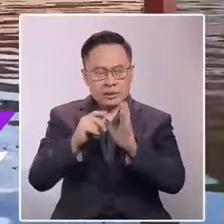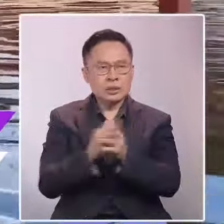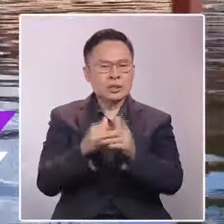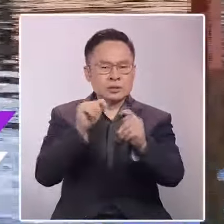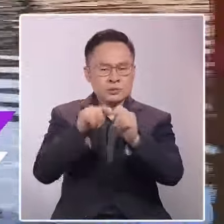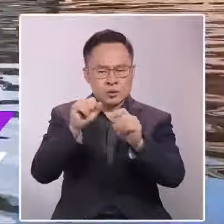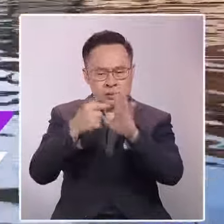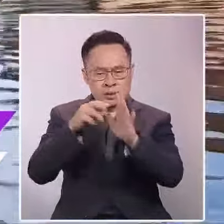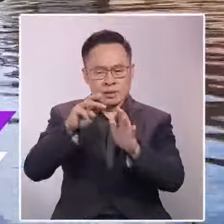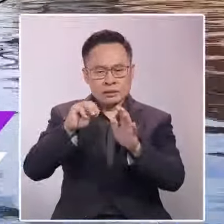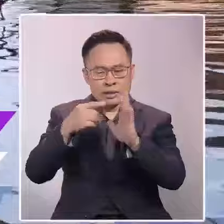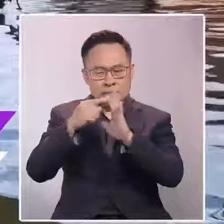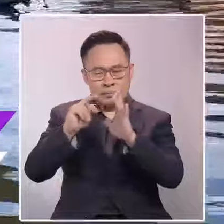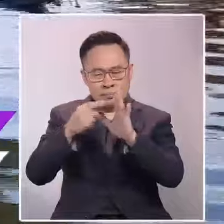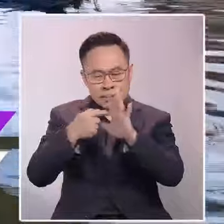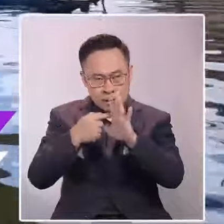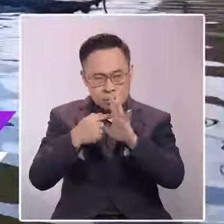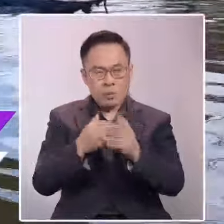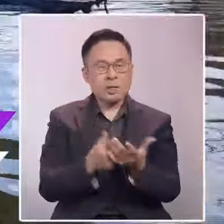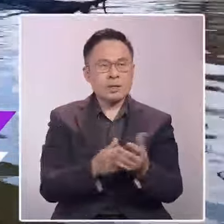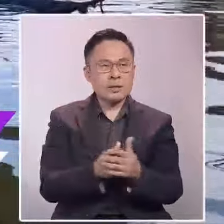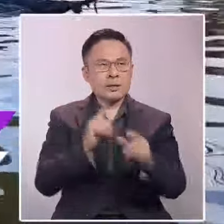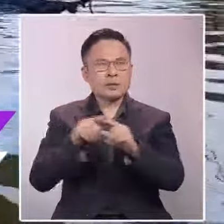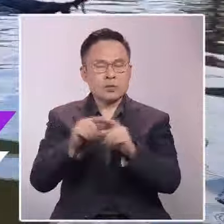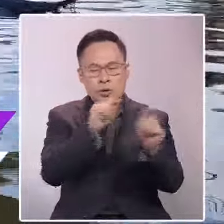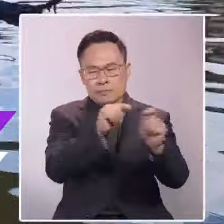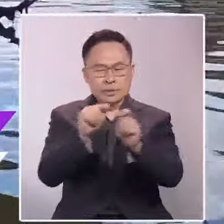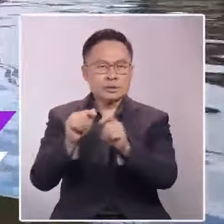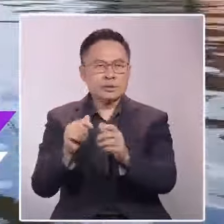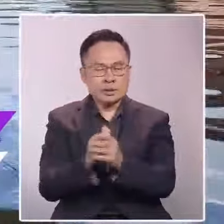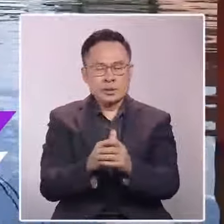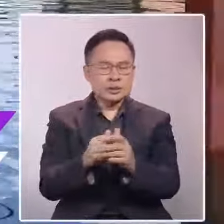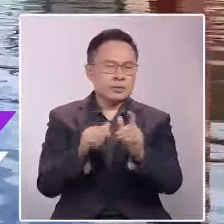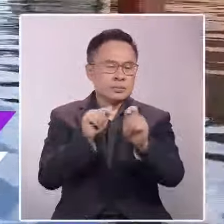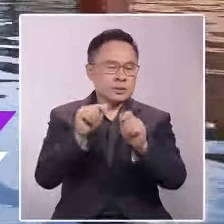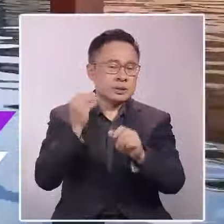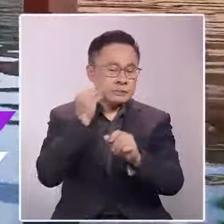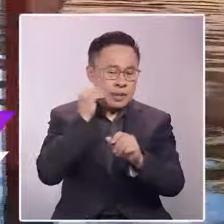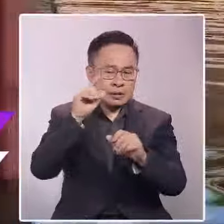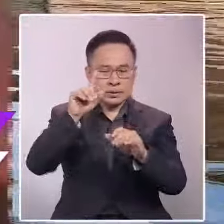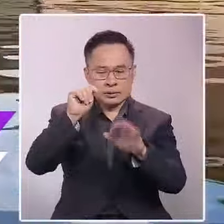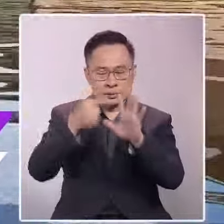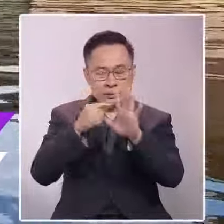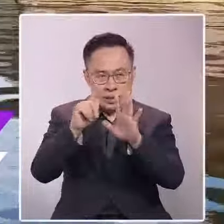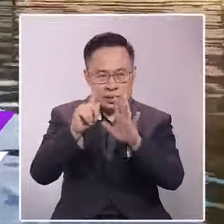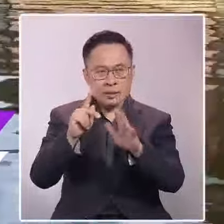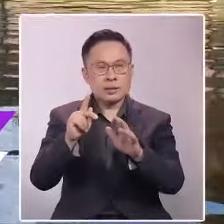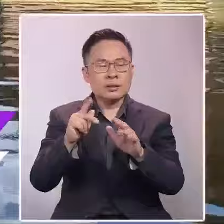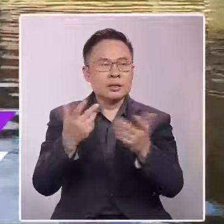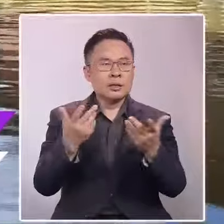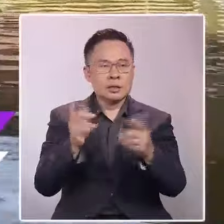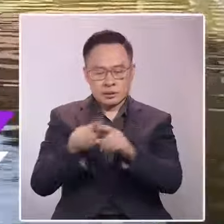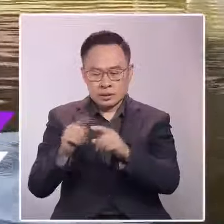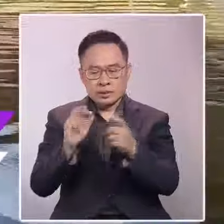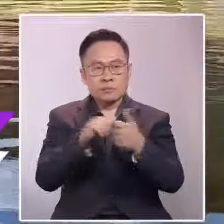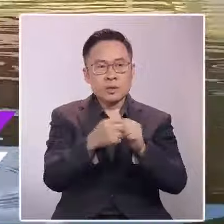สามเงาตำบลแม่สฤษดินะครับในพื้นที่อำเภอสามเงาอ่าอำเภอบ้านตากจังหวัดตากเนี่ยตอนนี้ยังคงน่าเป็นห่วงอยู่นะครับชาวบ้านก็ยัง